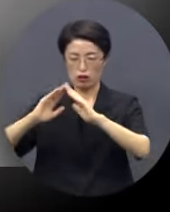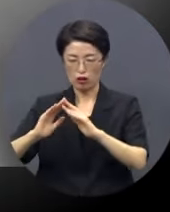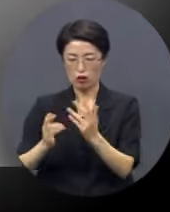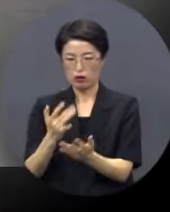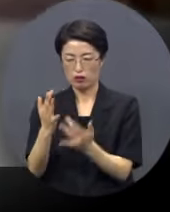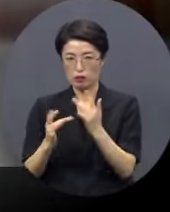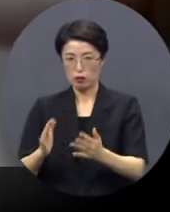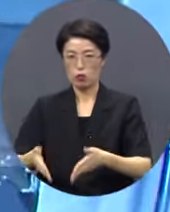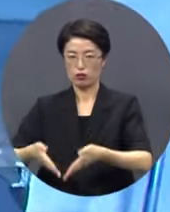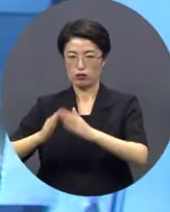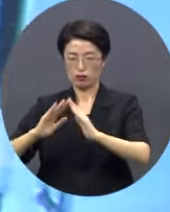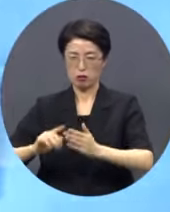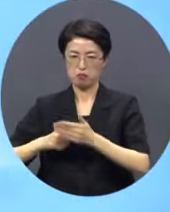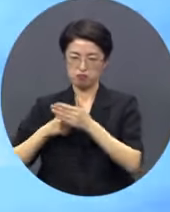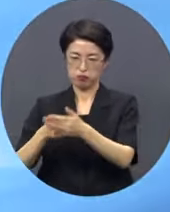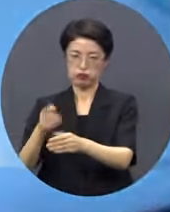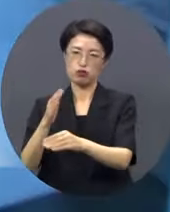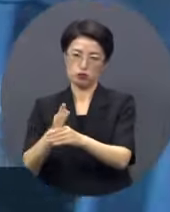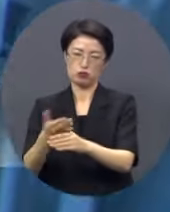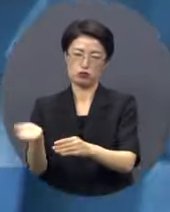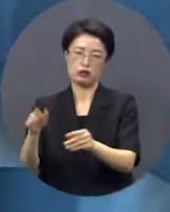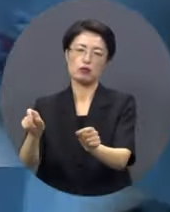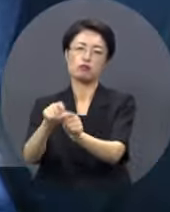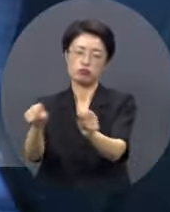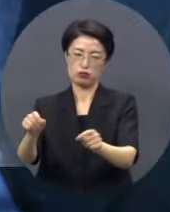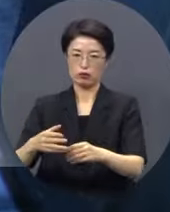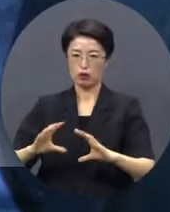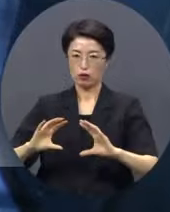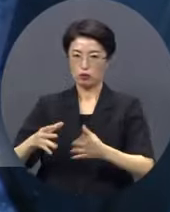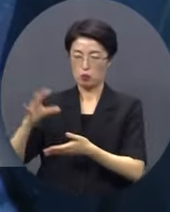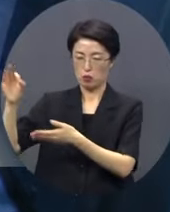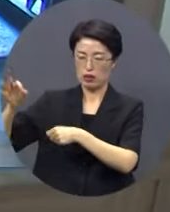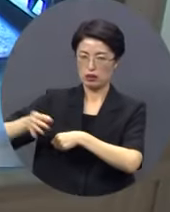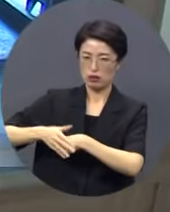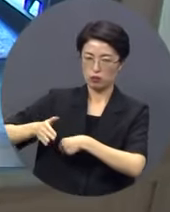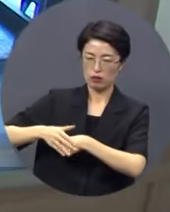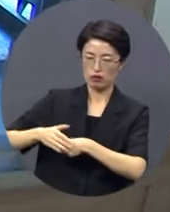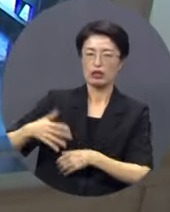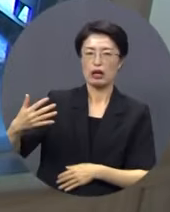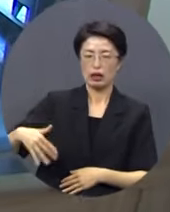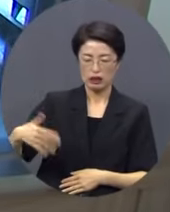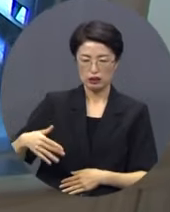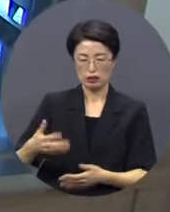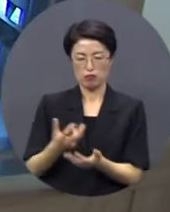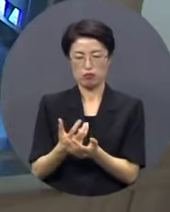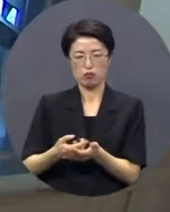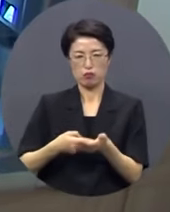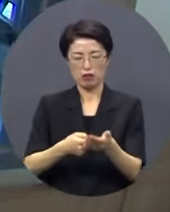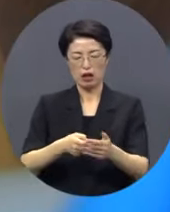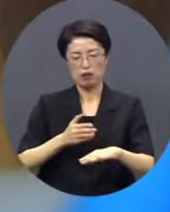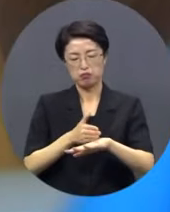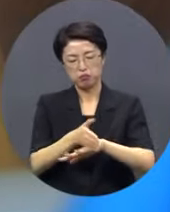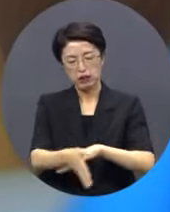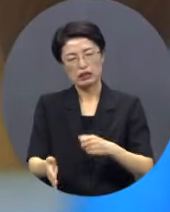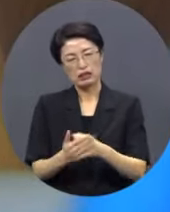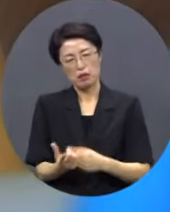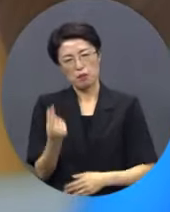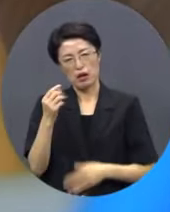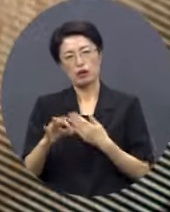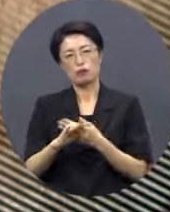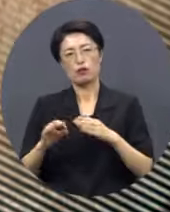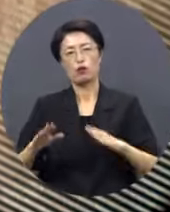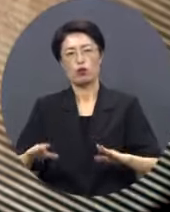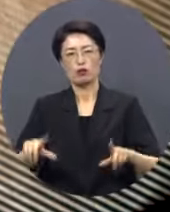답보 상태입니다. 국비 지원을 받지 못했고 행정 처리가 늦어지면서 빨라도 올해 말 공사가 시작될